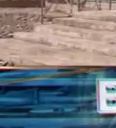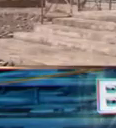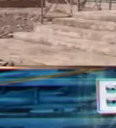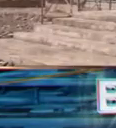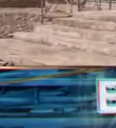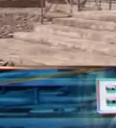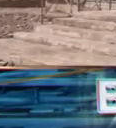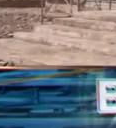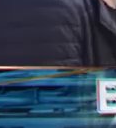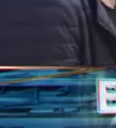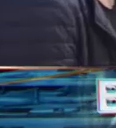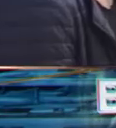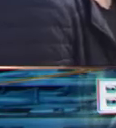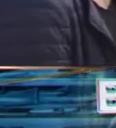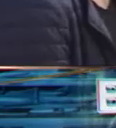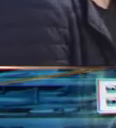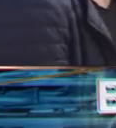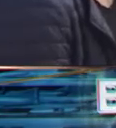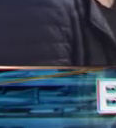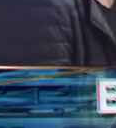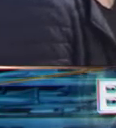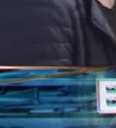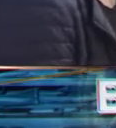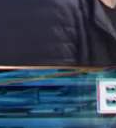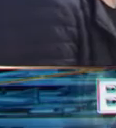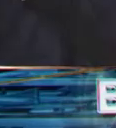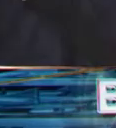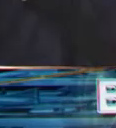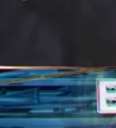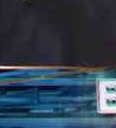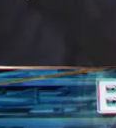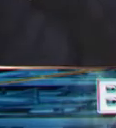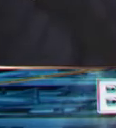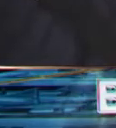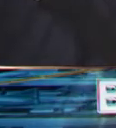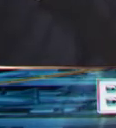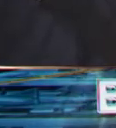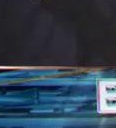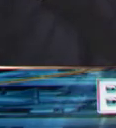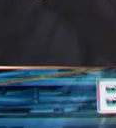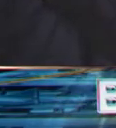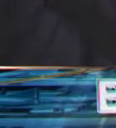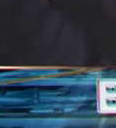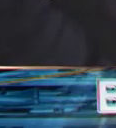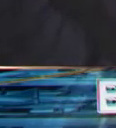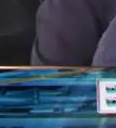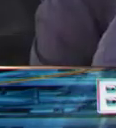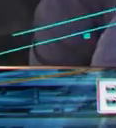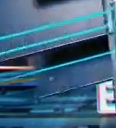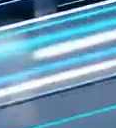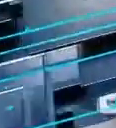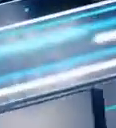Жұмыспен қамтудың жол картасының жемісі Жамбыл ауданының 60 әлеуметтік маңызды нысанында жөндеу жұмыстары жүріп жатыр.